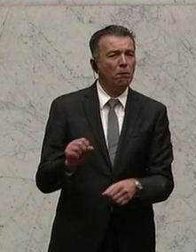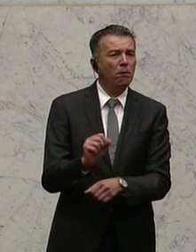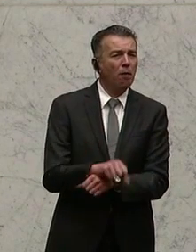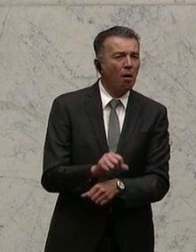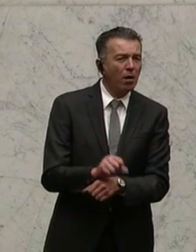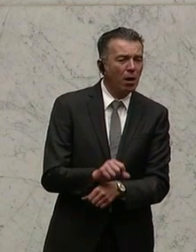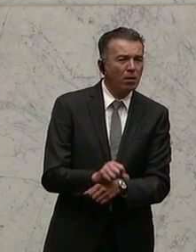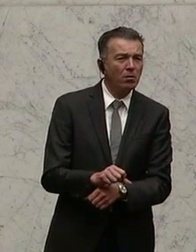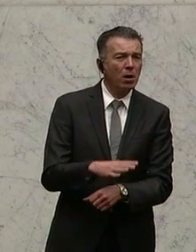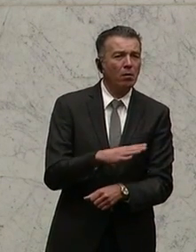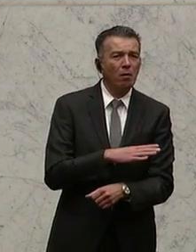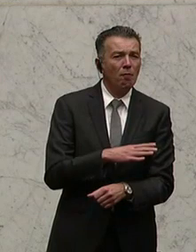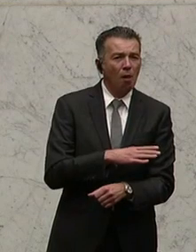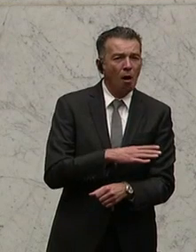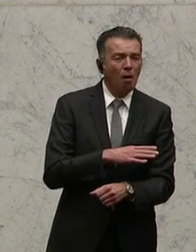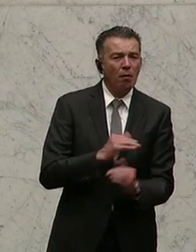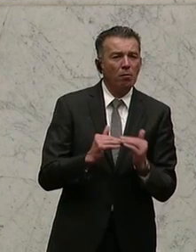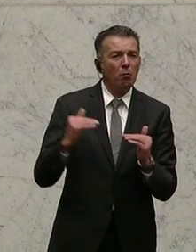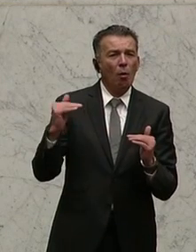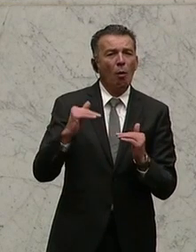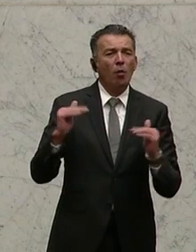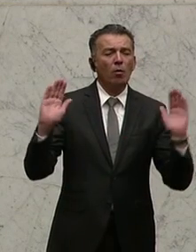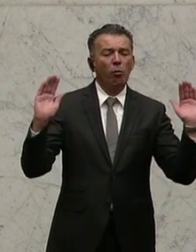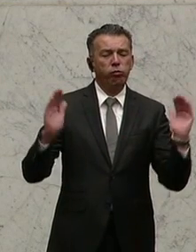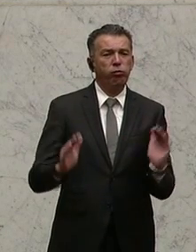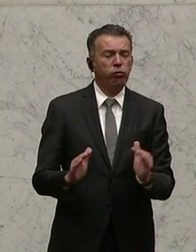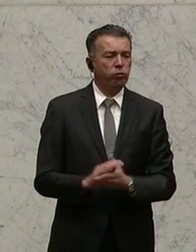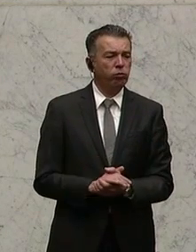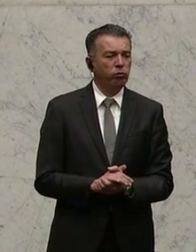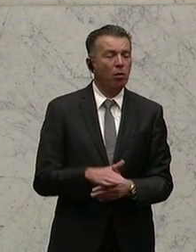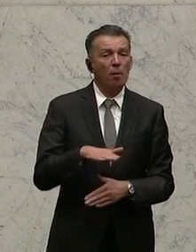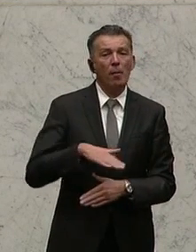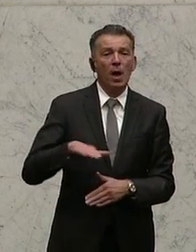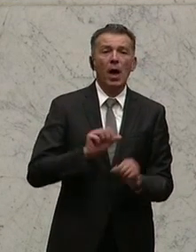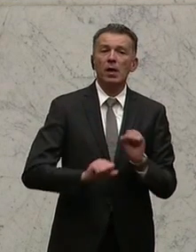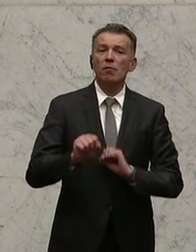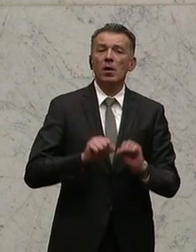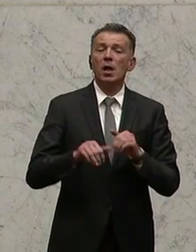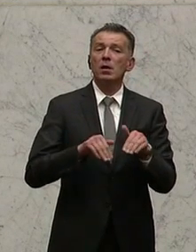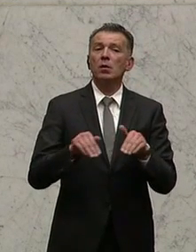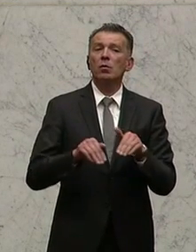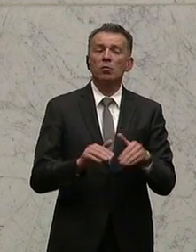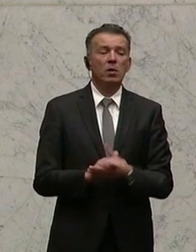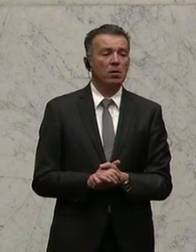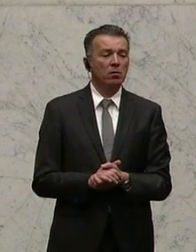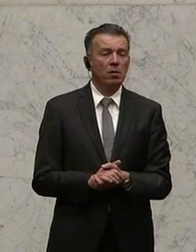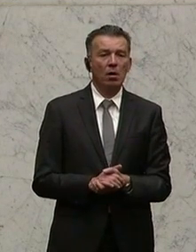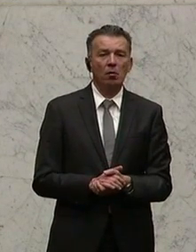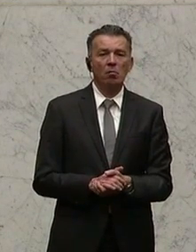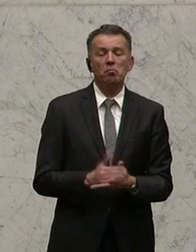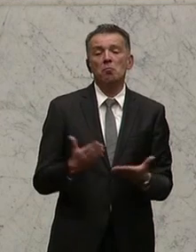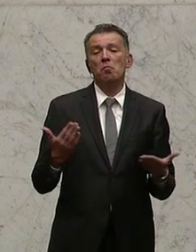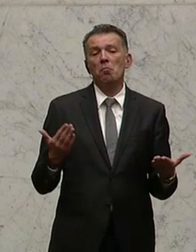gefährlichen Rückbau dieser Behörden. Im Bereich des Verteidigungsministeriums galt die